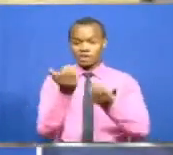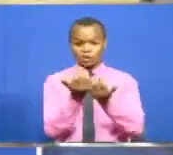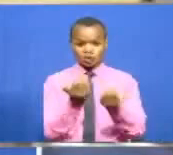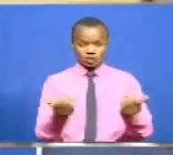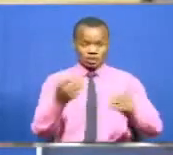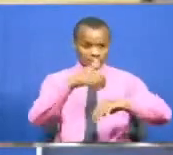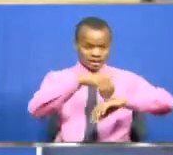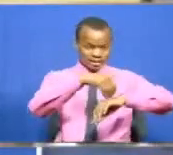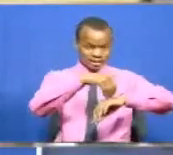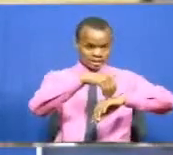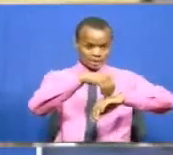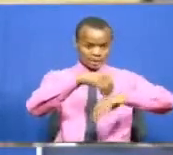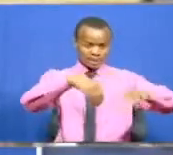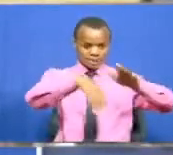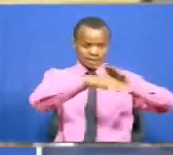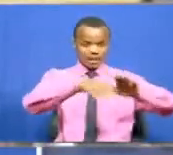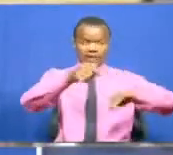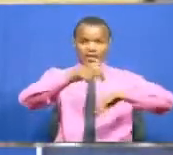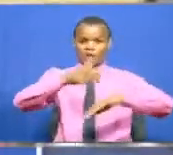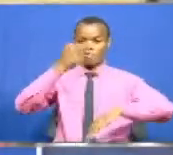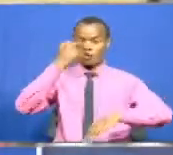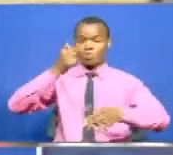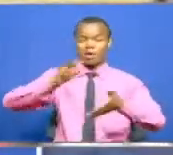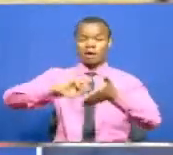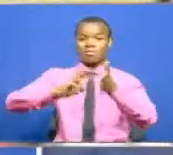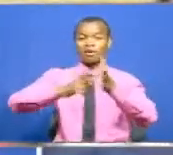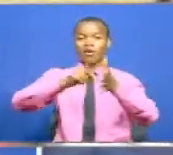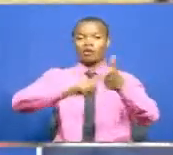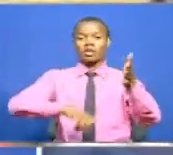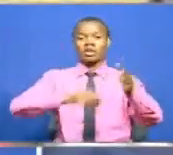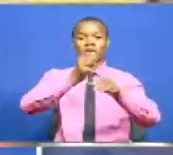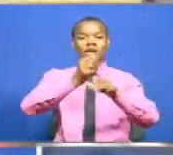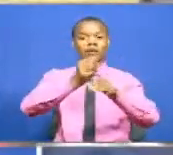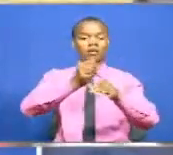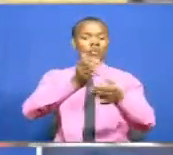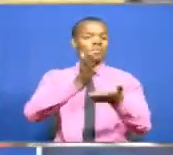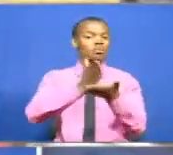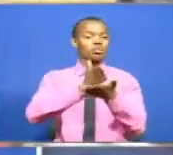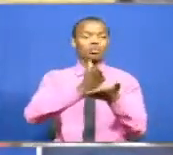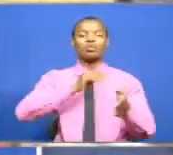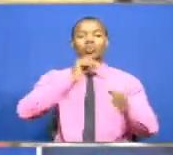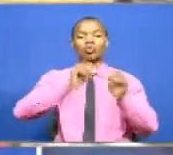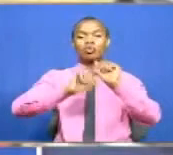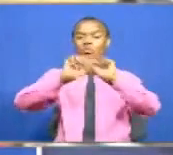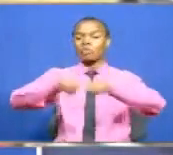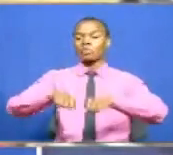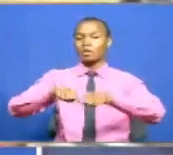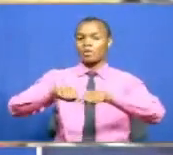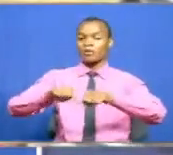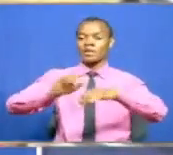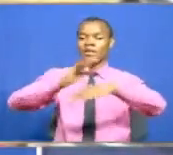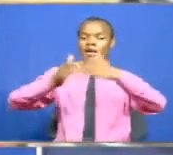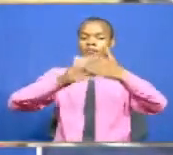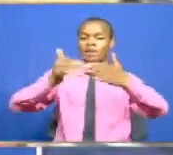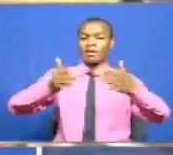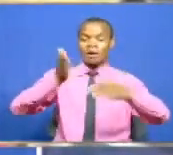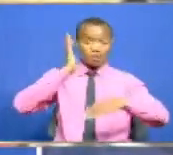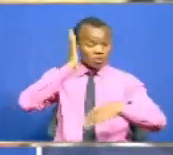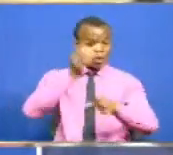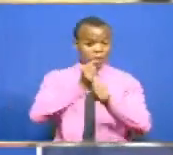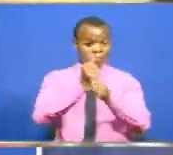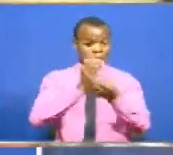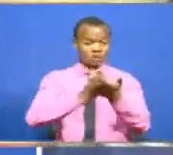home, by sending them home, you are blocking your access to heaven. You will not get there. You must make sure that you are sending a child